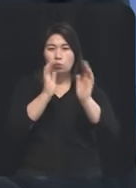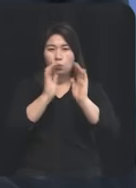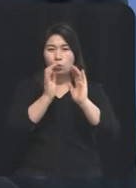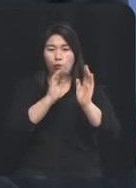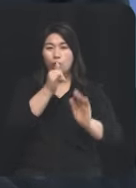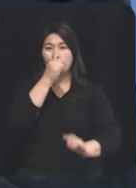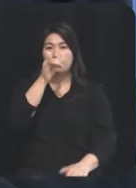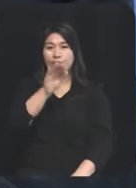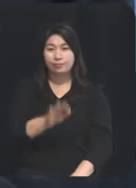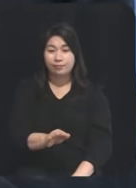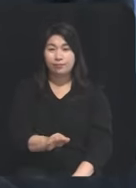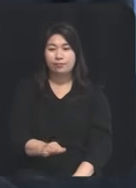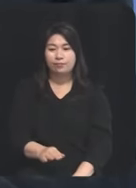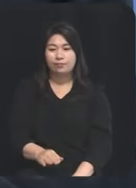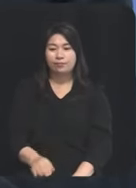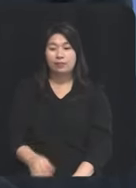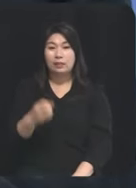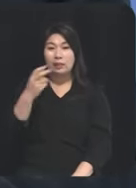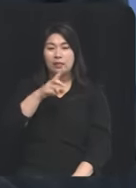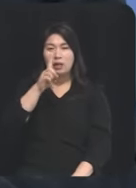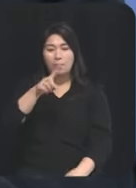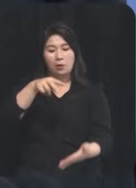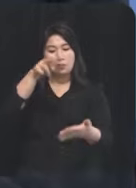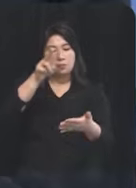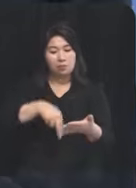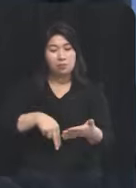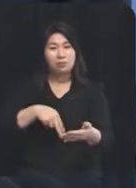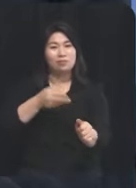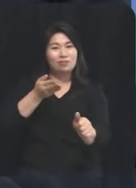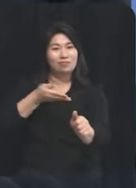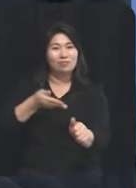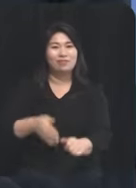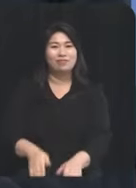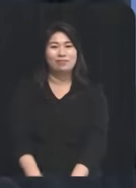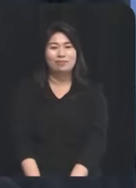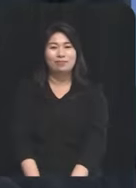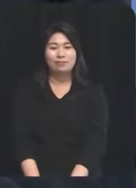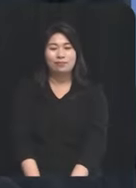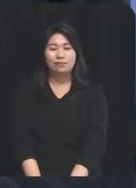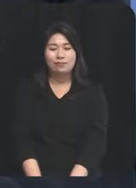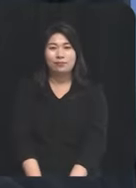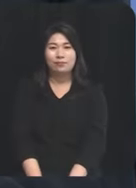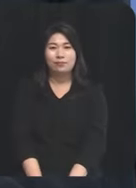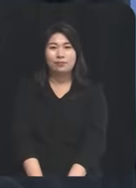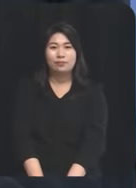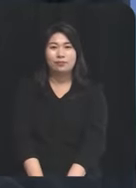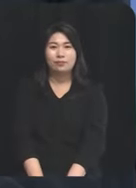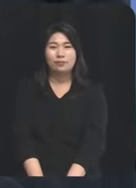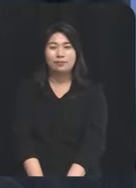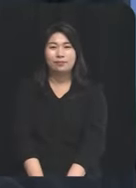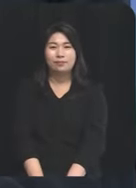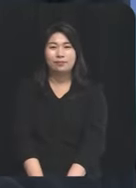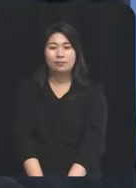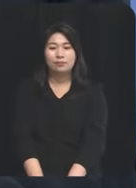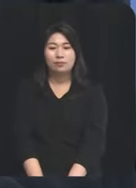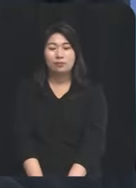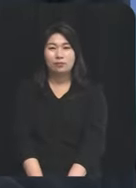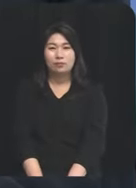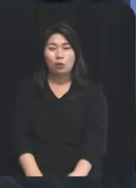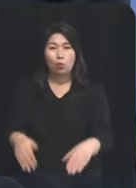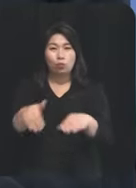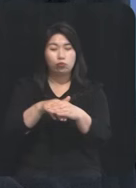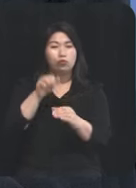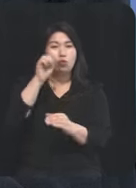있었습니다. 다시 한번 문항을 확인해 봐주시기 바라겠습니다. 네, 잘 알겠습니다. 네. 그럼 문